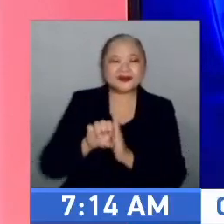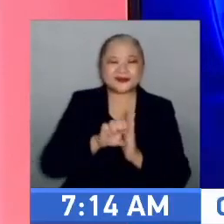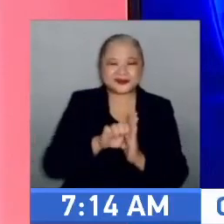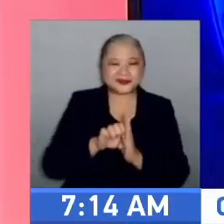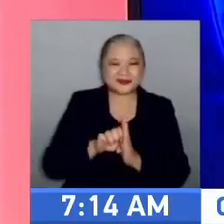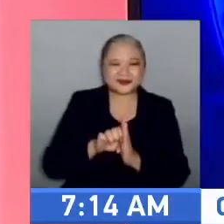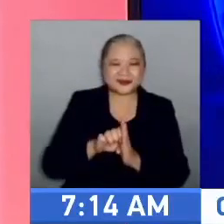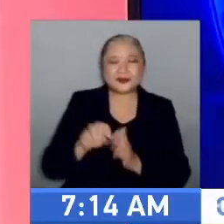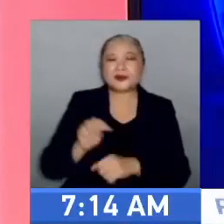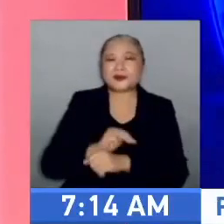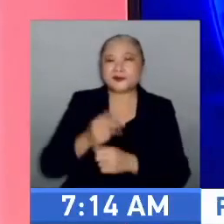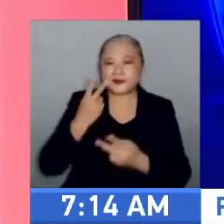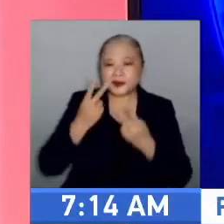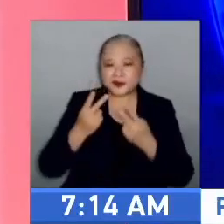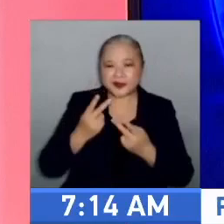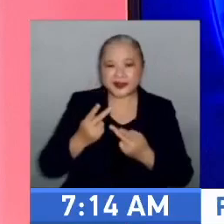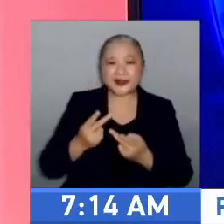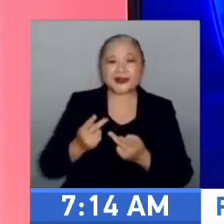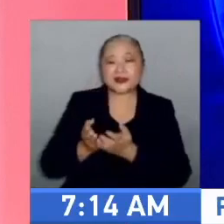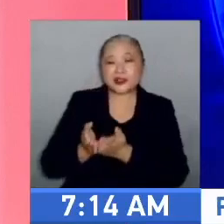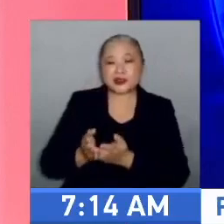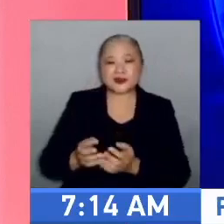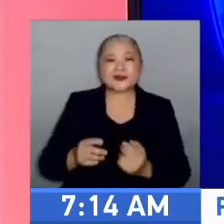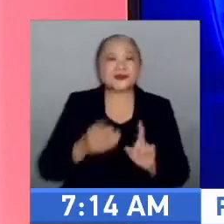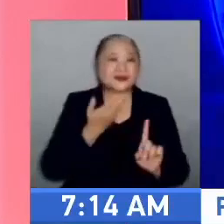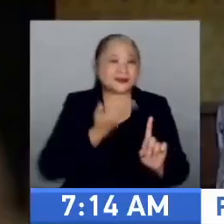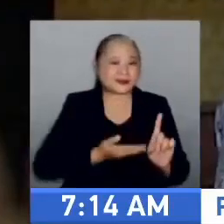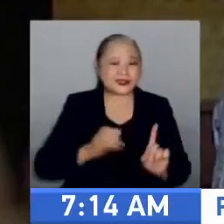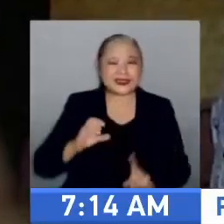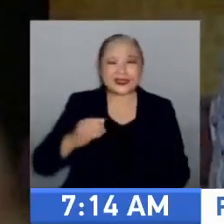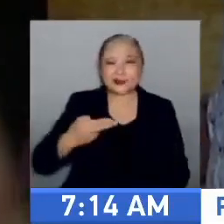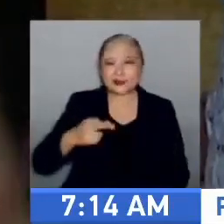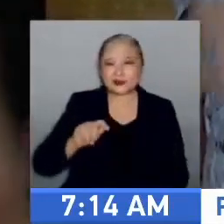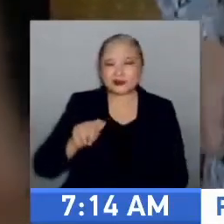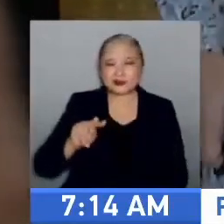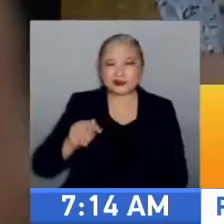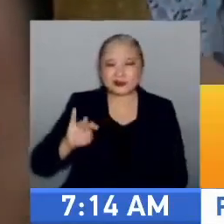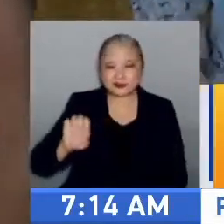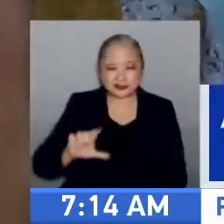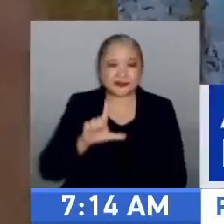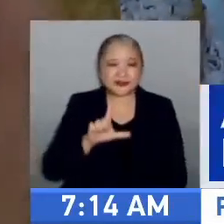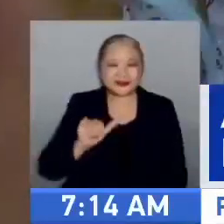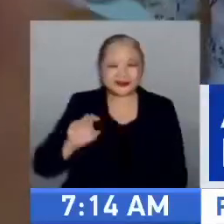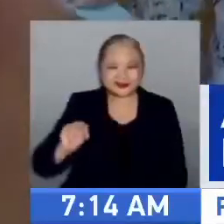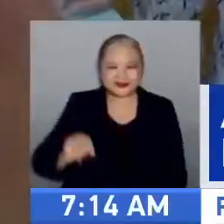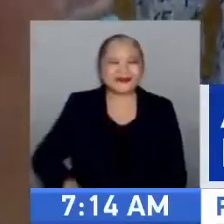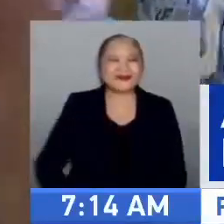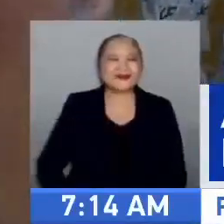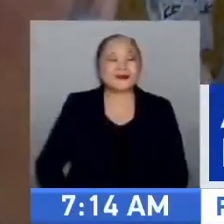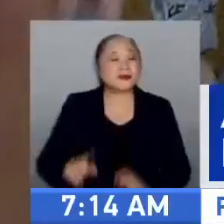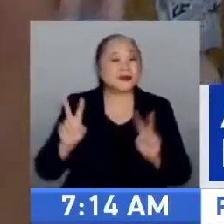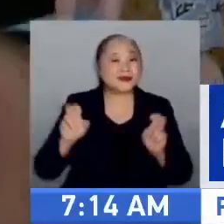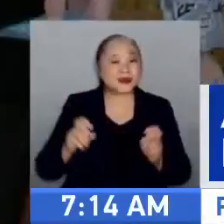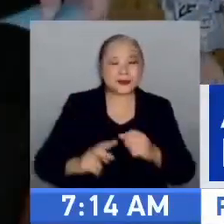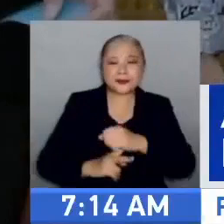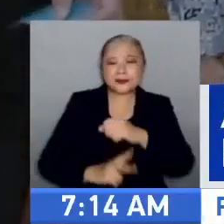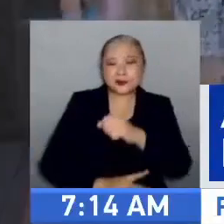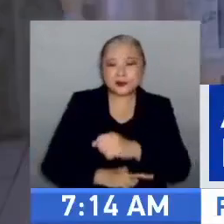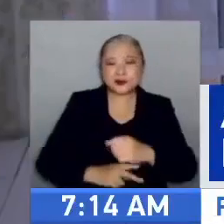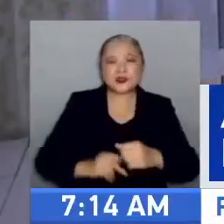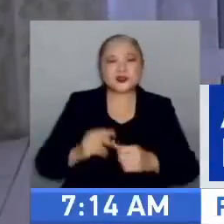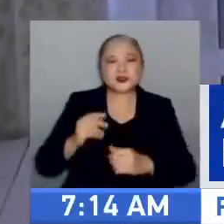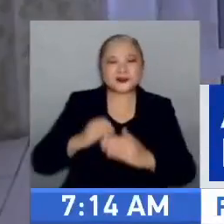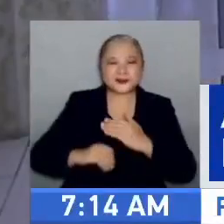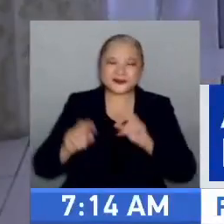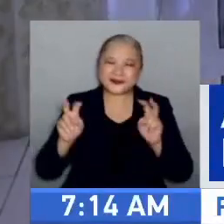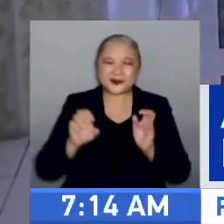Navy reservist na si Kristine Lim. Pinamagatan itong Bridging Horizons Naval Cultural Exchange Through Arts.